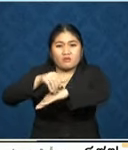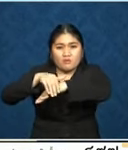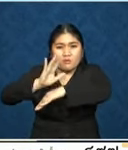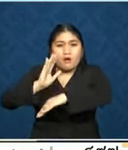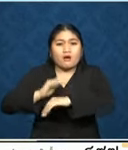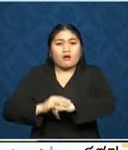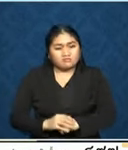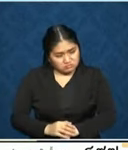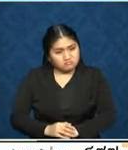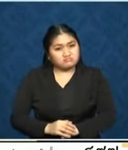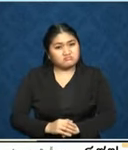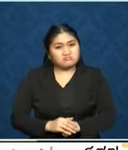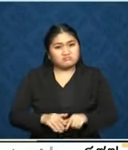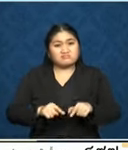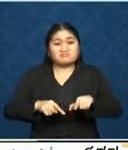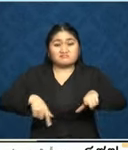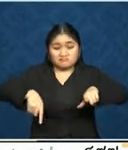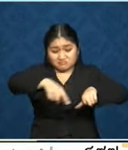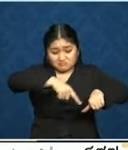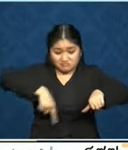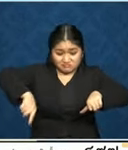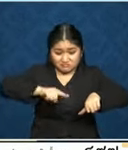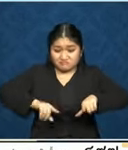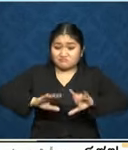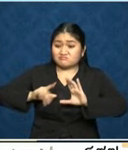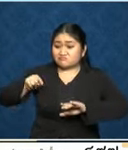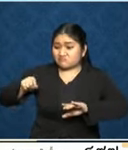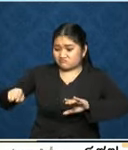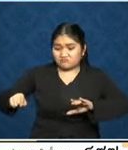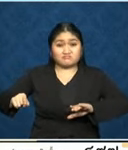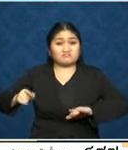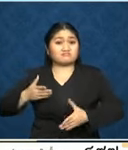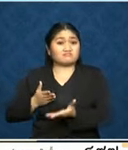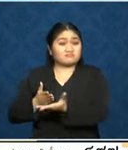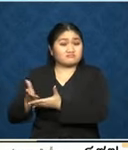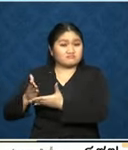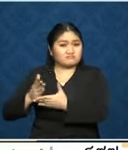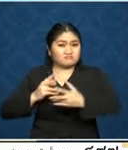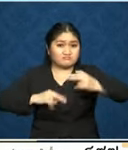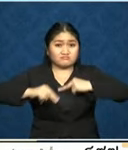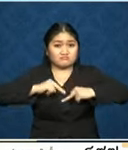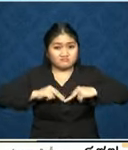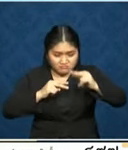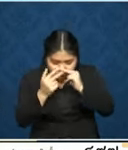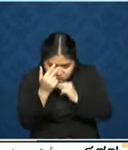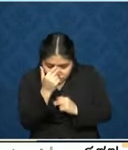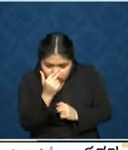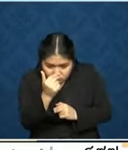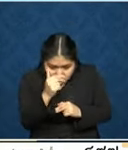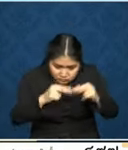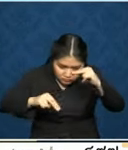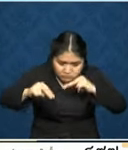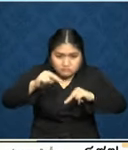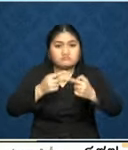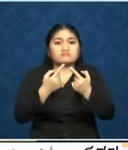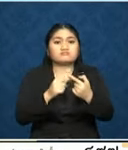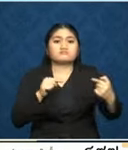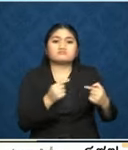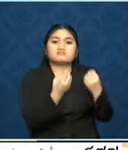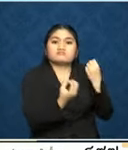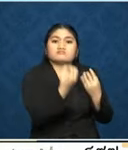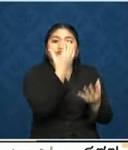ในส่วนพื้นที่ราบนั้นได้มีการสั่งการให้ฝ่ายปกครองเฝ้าระวังในส่วนนึงแล้วแต่ในส่วนของพื้นที่ป่าเพียงกำลัง